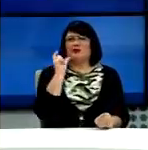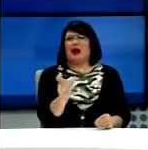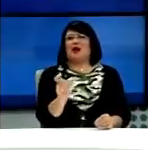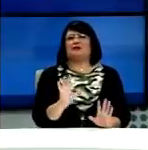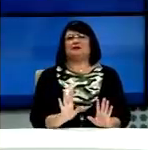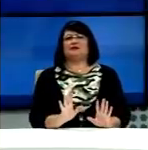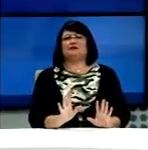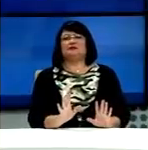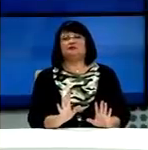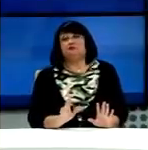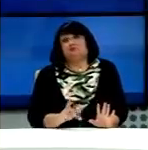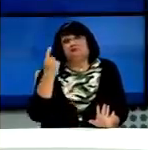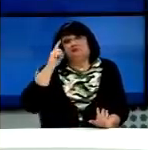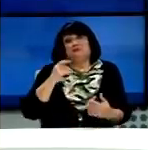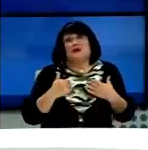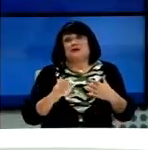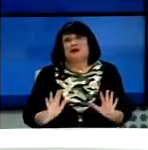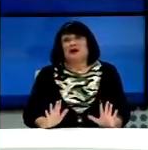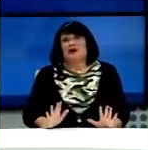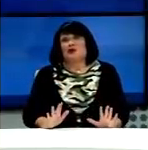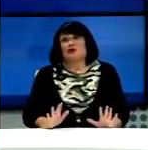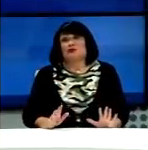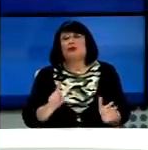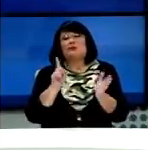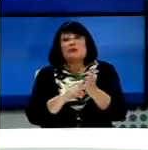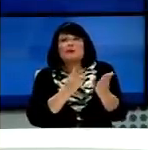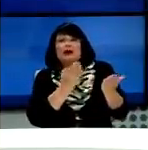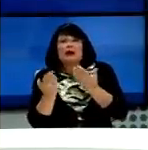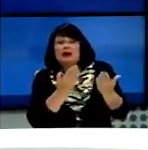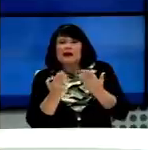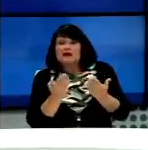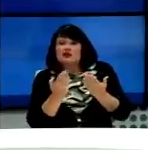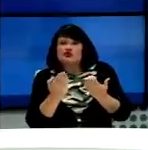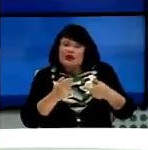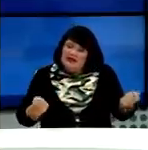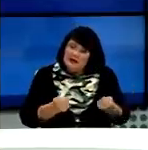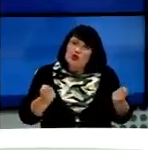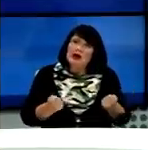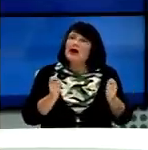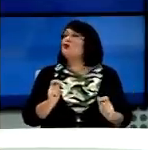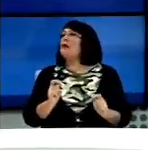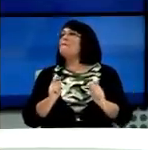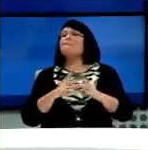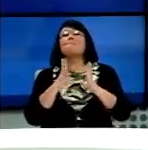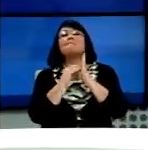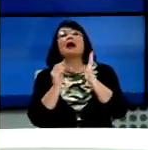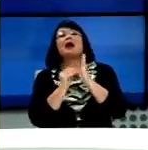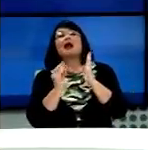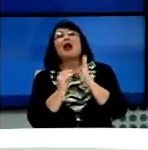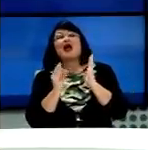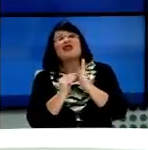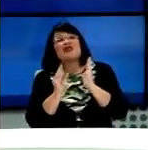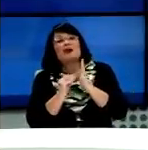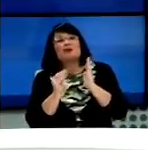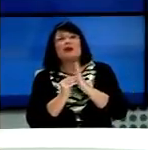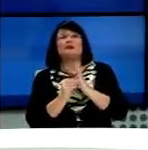Δεν ξέρω πώς μπορεί να γίνει αυτό. Είναι αντικείμενο μελέτης που και εμείς θα την κάνουμε. Να αξιοποιήσουμε, για παράδειγμα, τις κατευθύνσεις